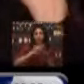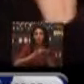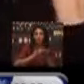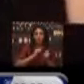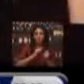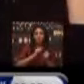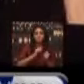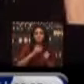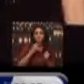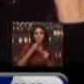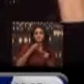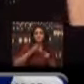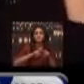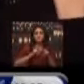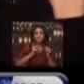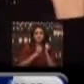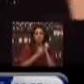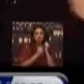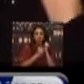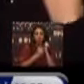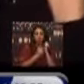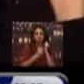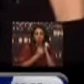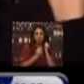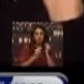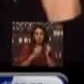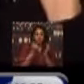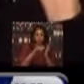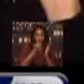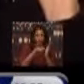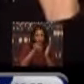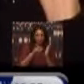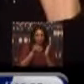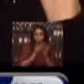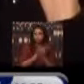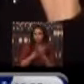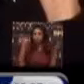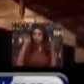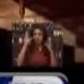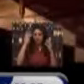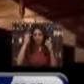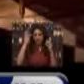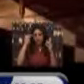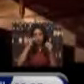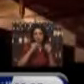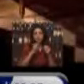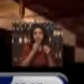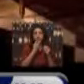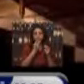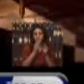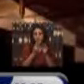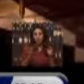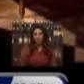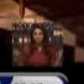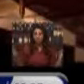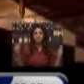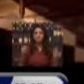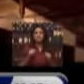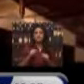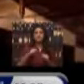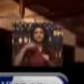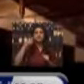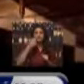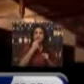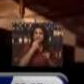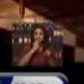كان الاستاذ احمد سعيد في صوت العرب يفضل واقف وانا بكتب في المكتب بتاعي عشان ينزل ياخد ويترجمه، لان كنت